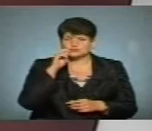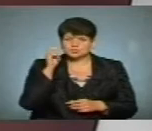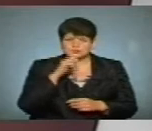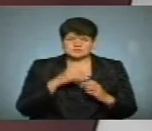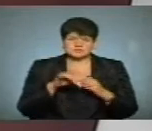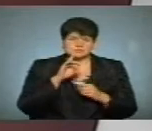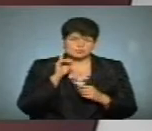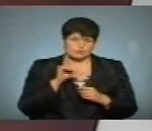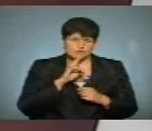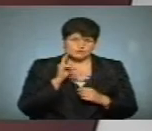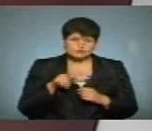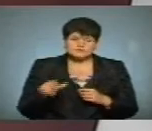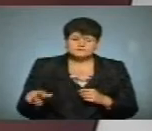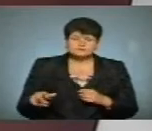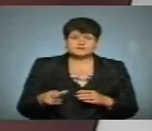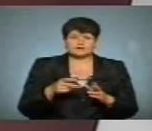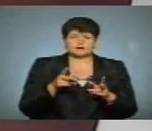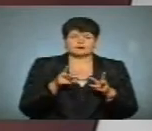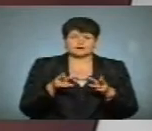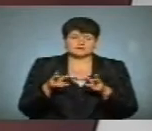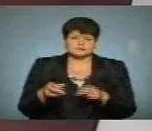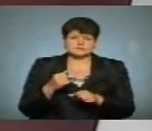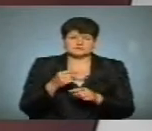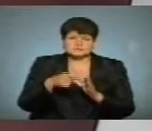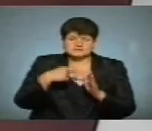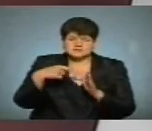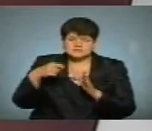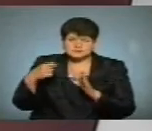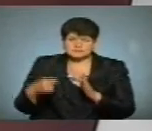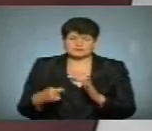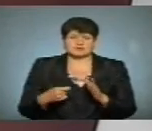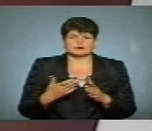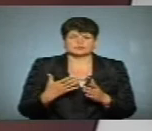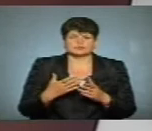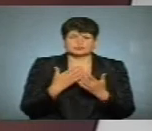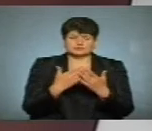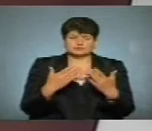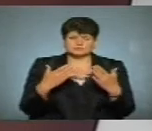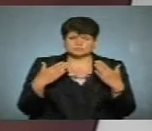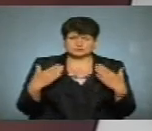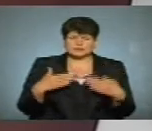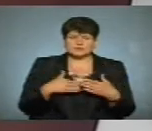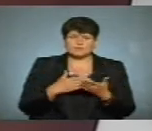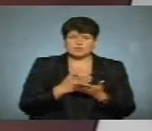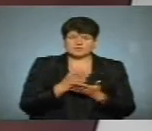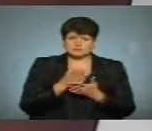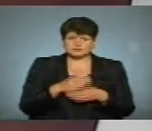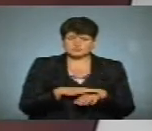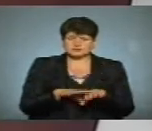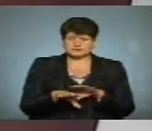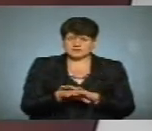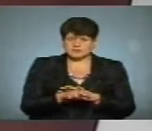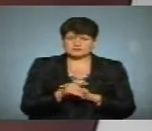серед молоді. Кліп знімають у казематах музею політичних в'язнів. У ньому задіяні 40 акторів. Вони грають ролі